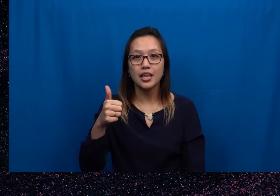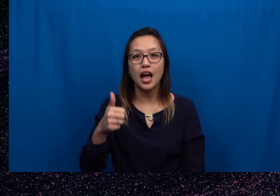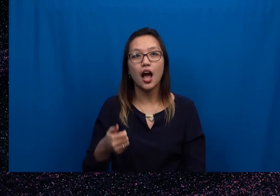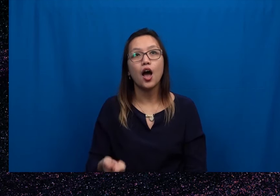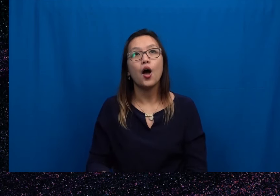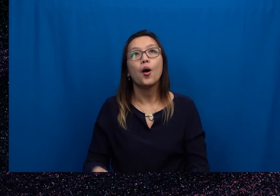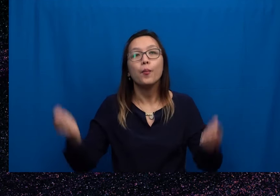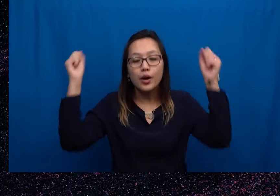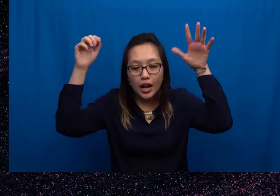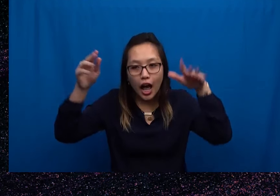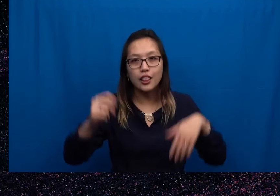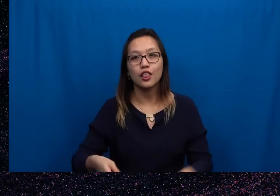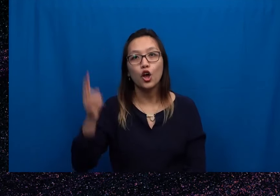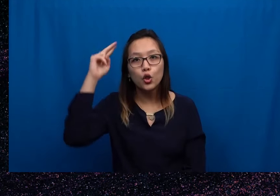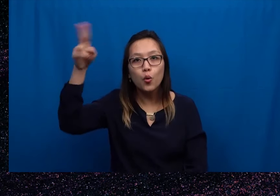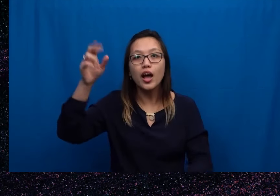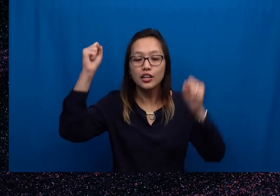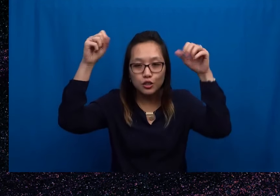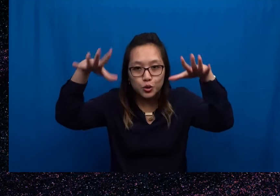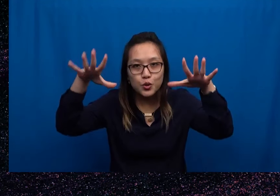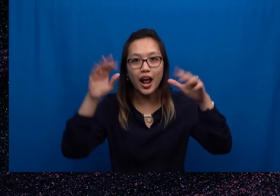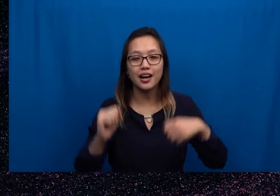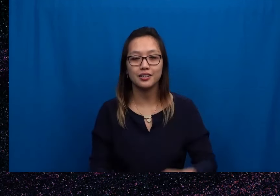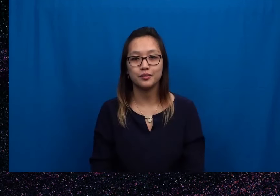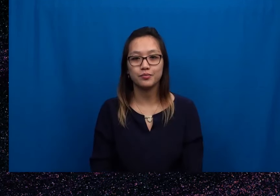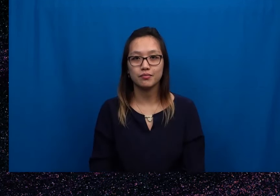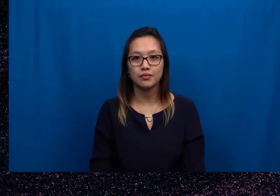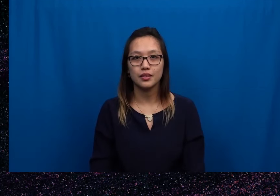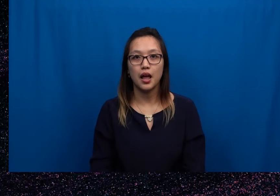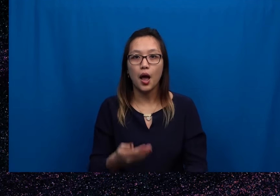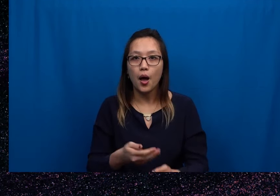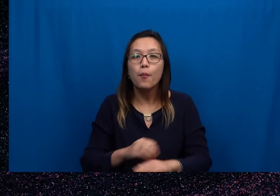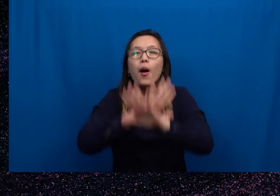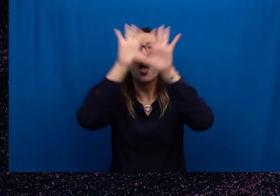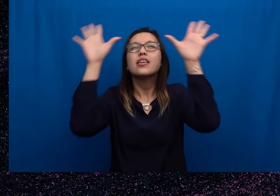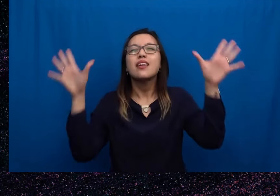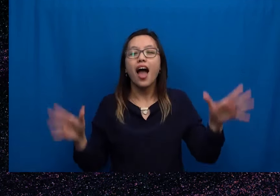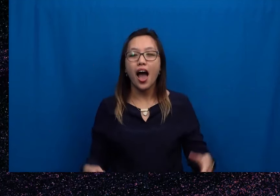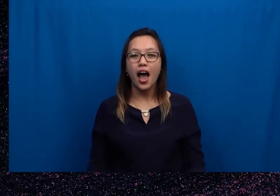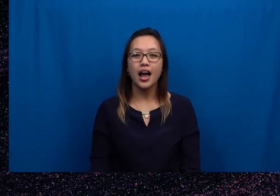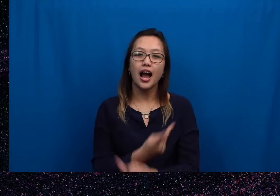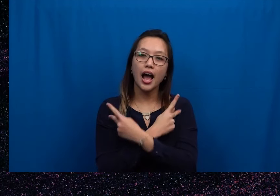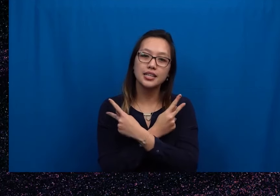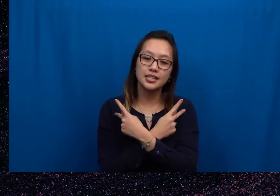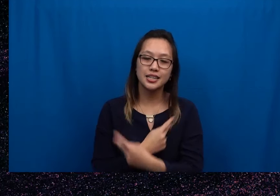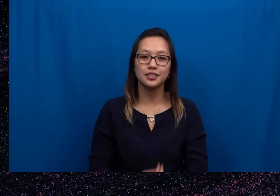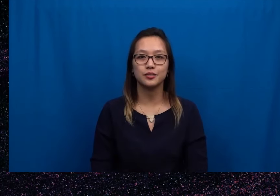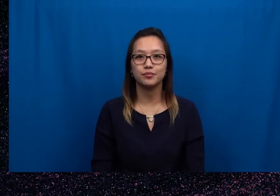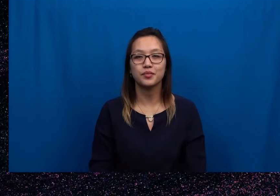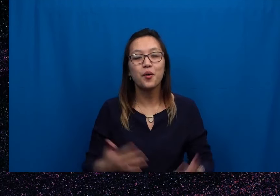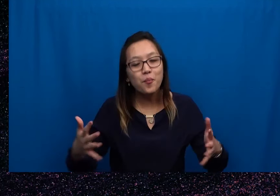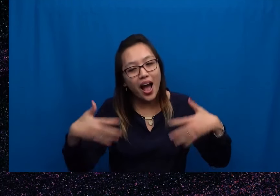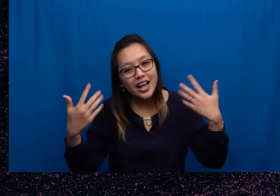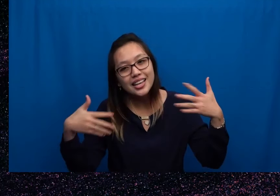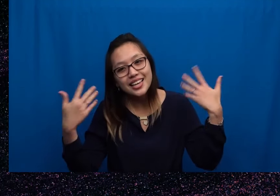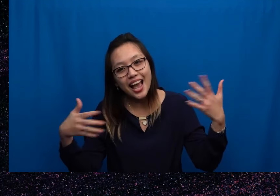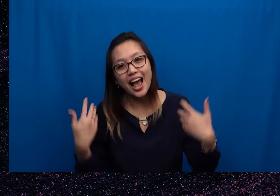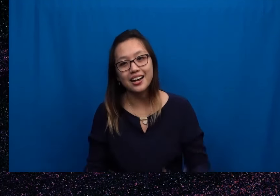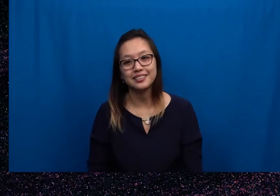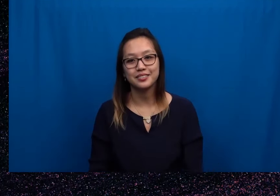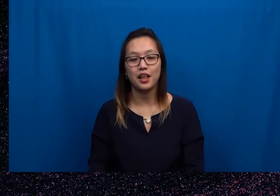mengalami manisnya perjalanan kehidupan kasih di antara mereka. Biar pernikahan mereka yang bahagia itu juga akan